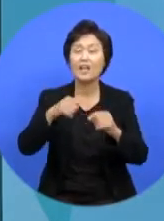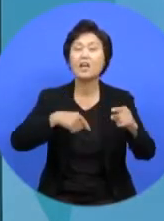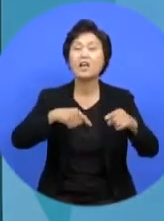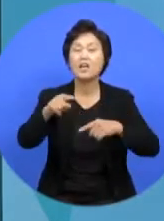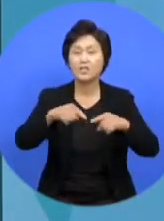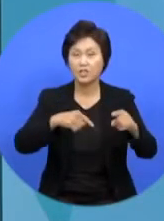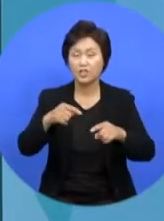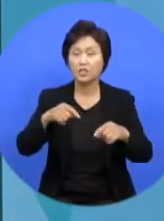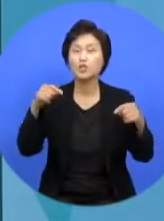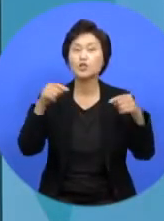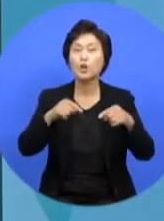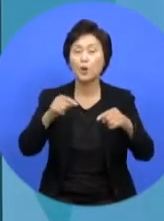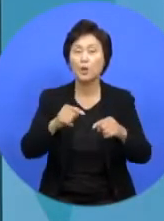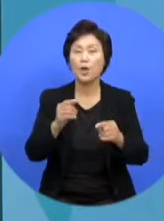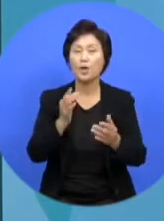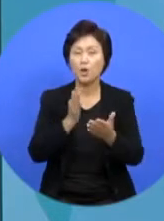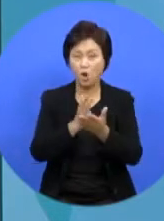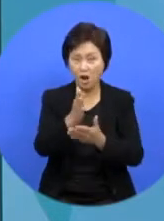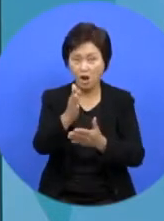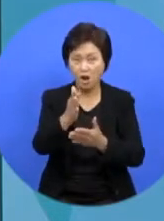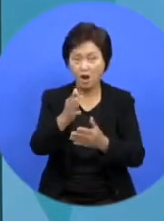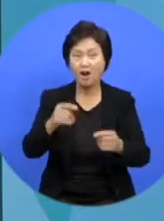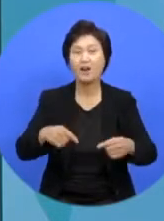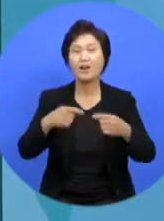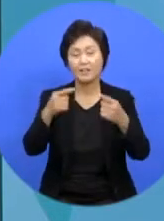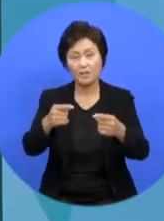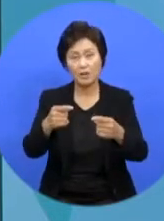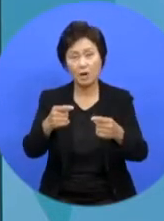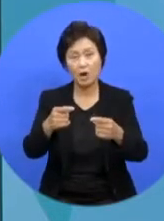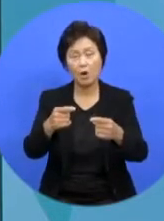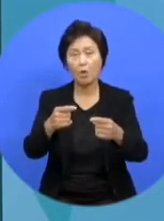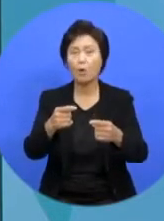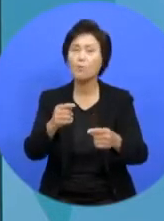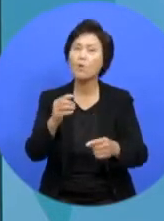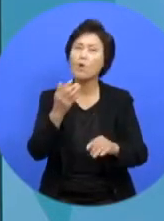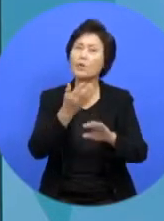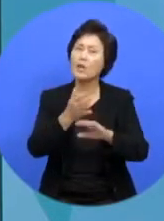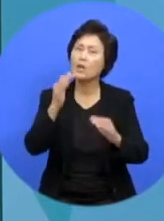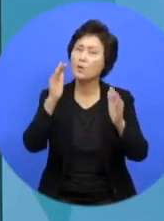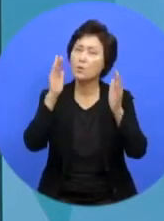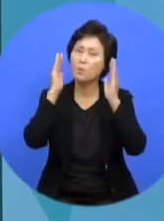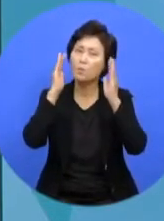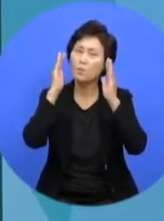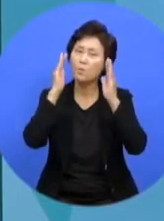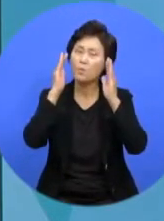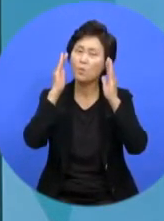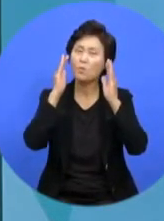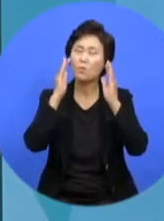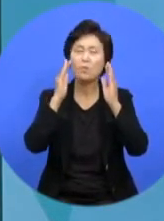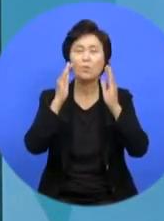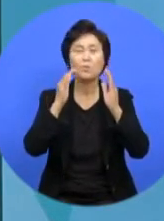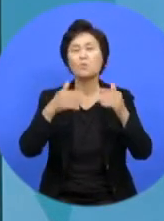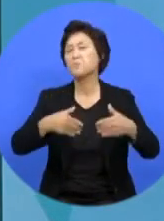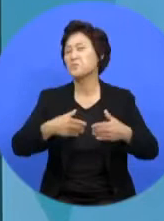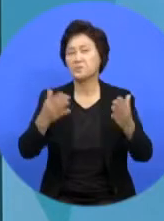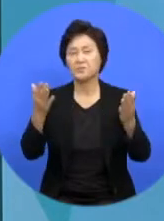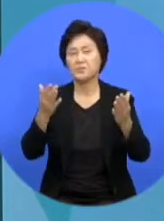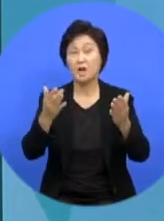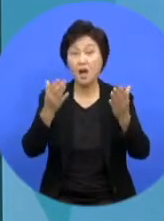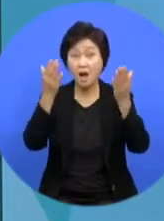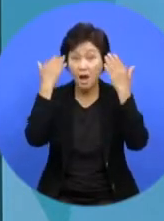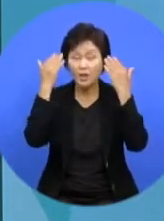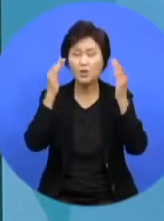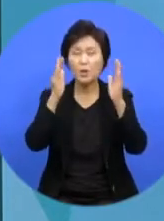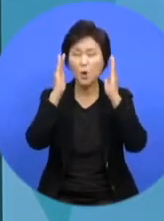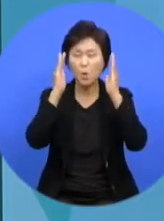간 애들 그런 아이들 보면은 네. 전혀 과외 이런 거를 하지 않았어요. 학교 내에서만 학교 프로그램만 성실히